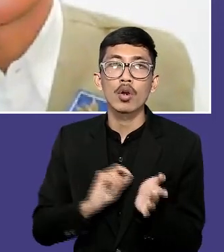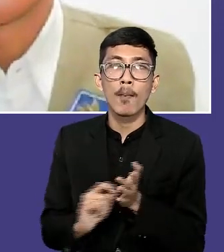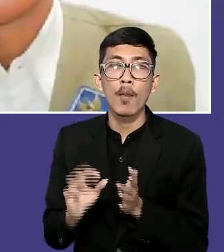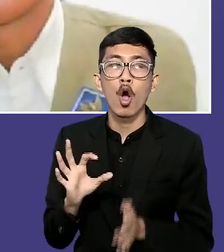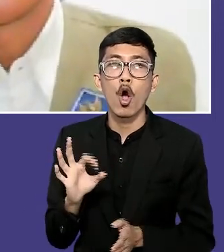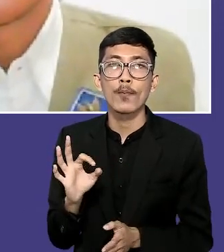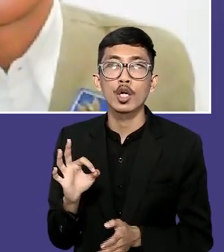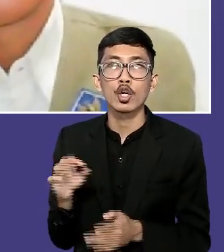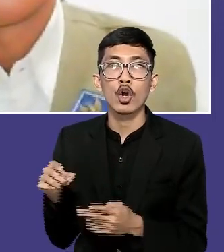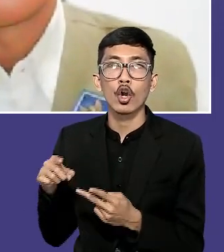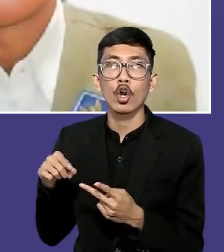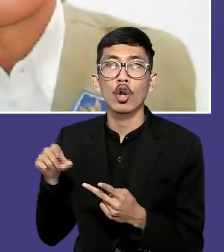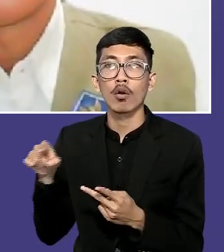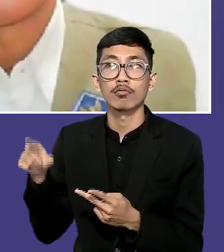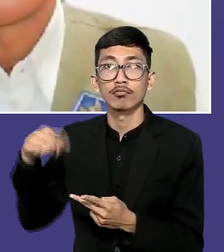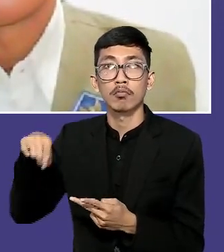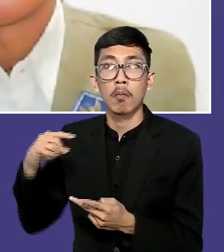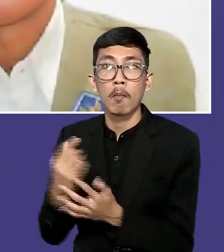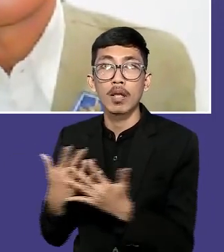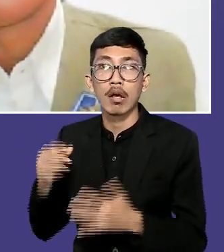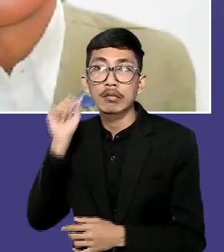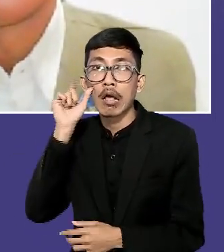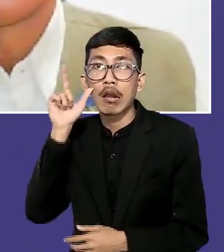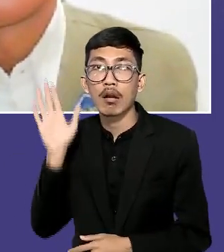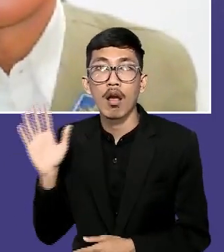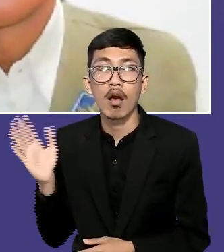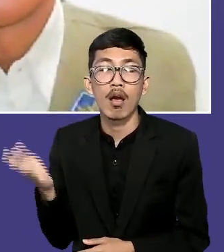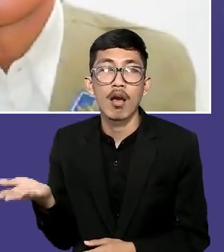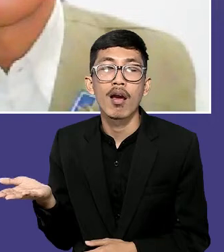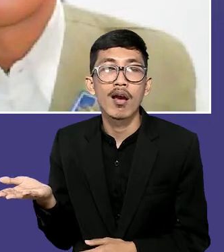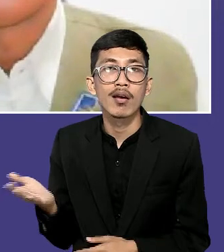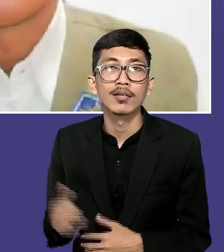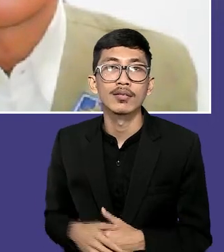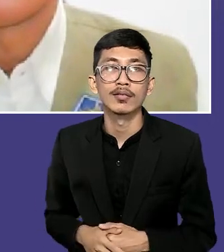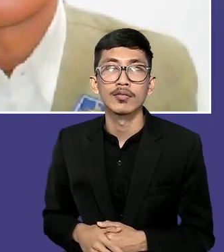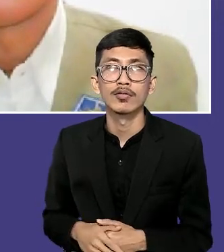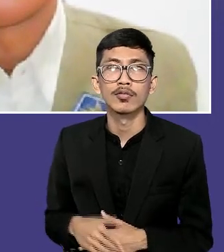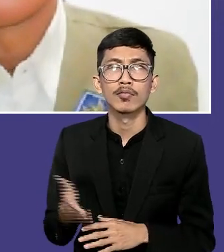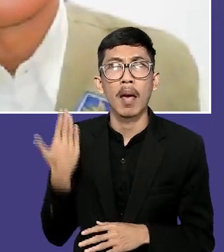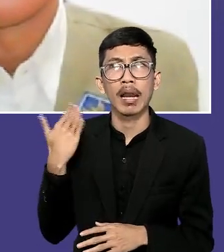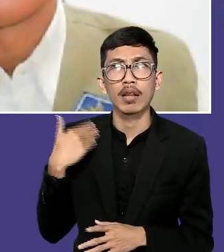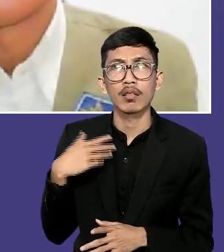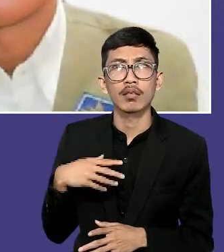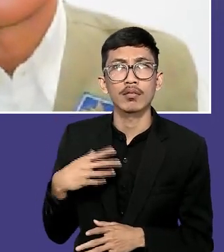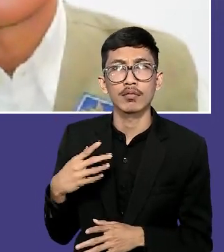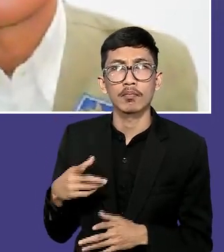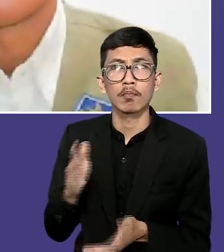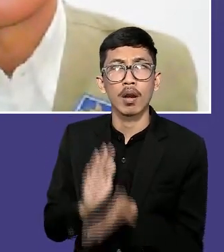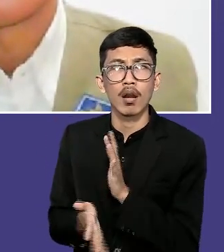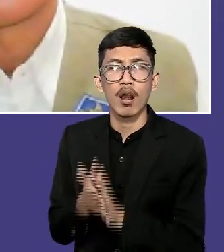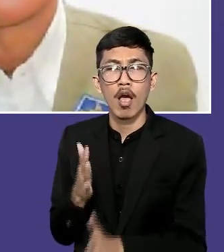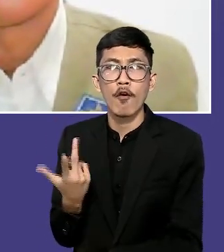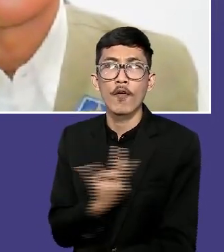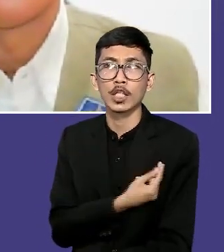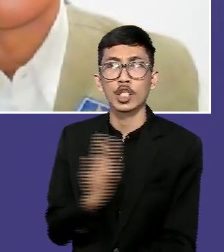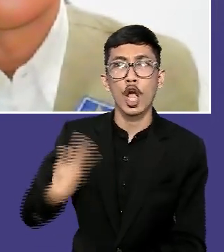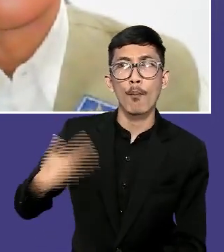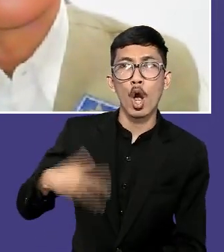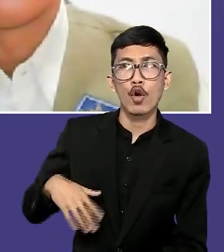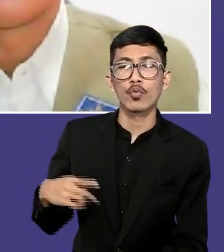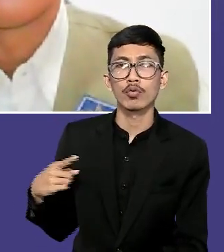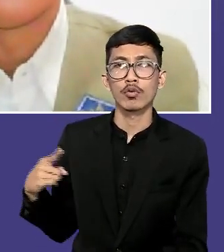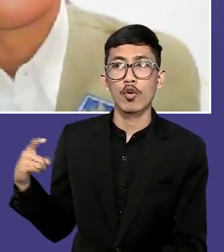meningkatkan kesadaran masyarakat desa untuk walaupun kemarin sempat antivaksin tapi dengan adanya peningkatan kasus ini dan juga adanya fenomena Oke